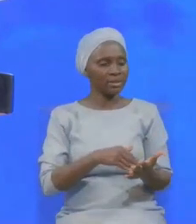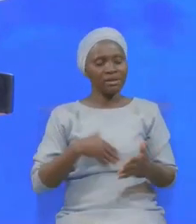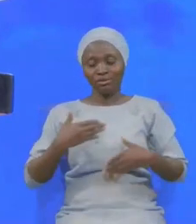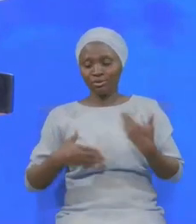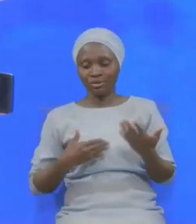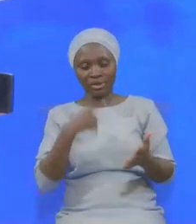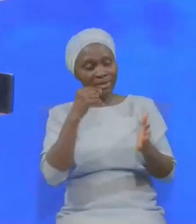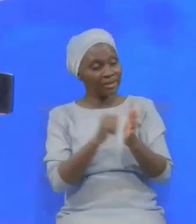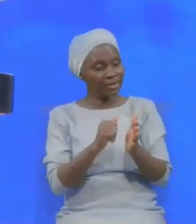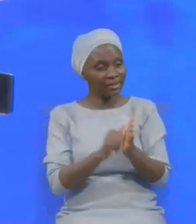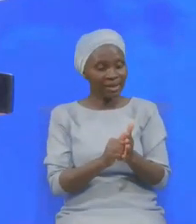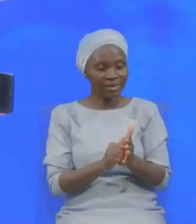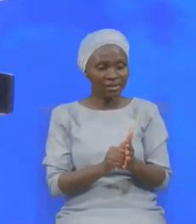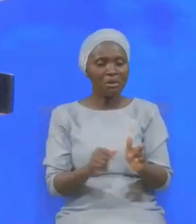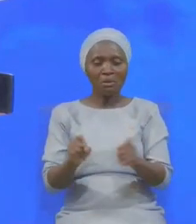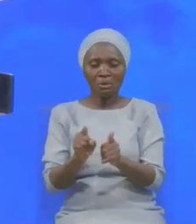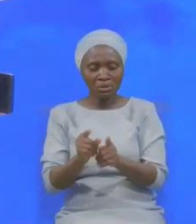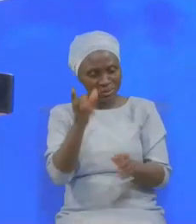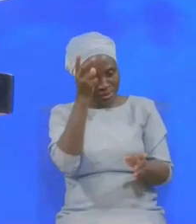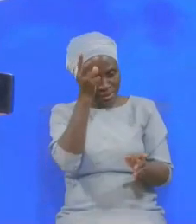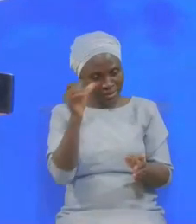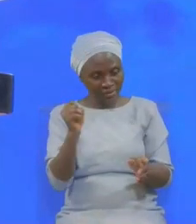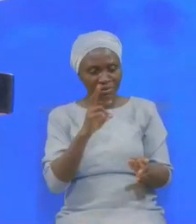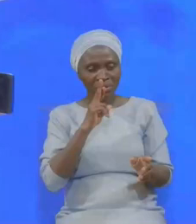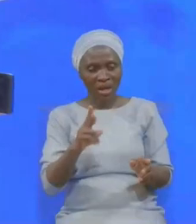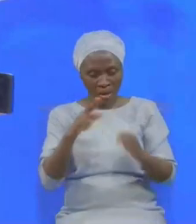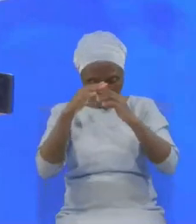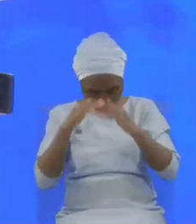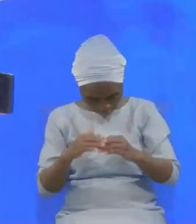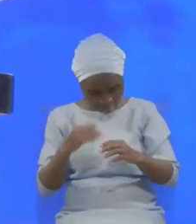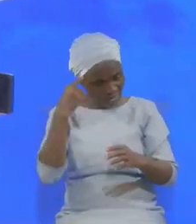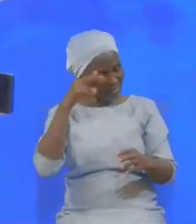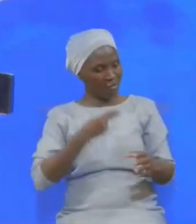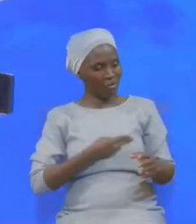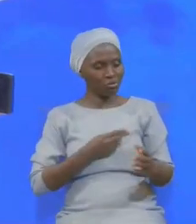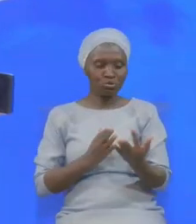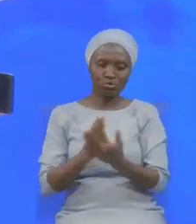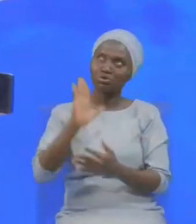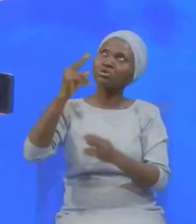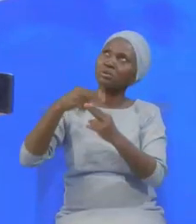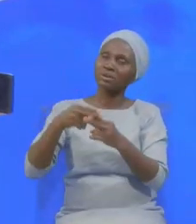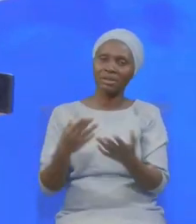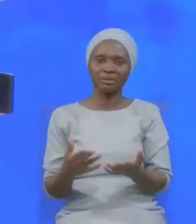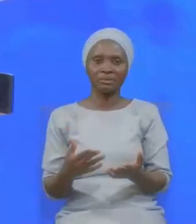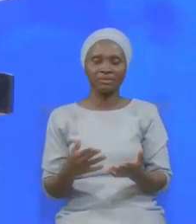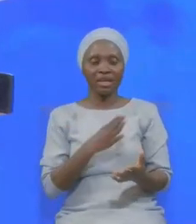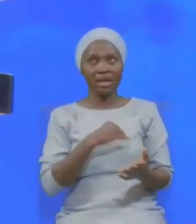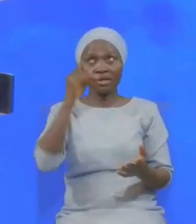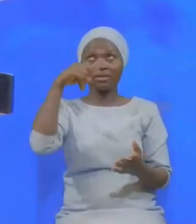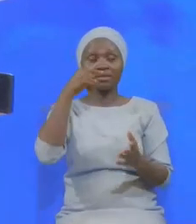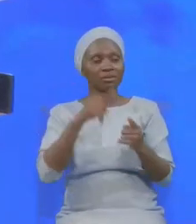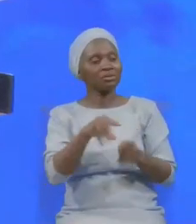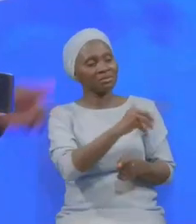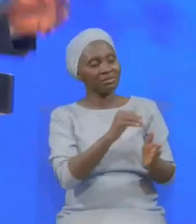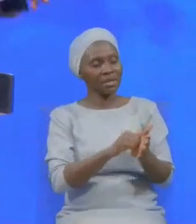les démons même nous sont soumis en ton nom. Jésus leur dit, «